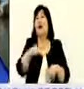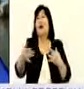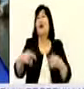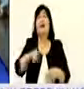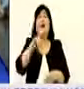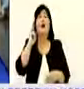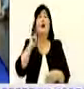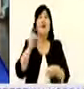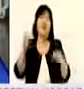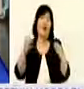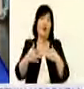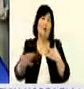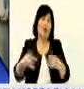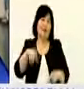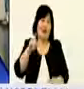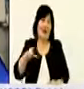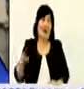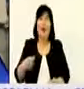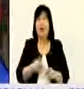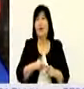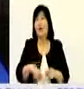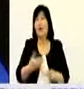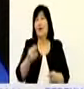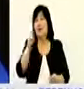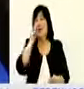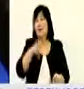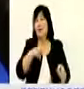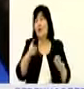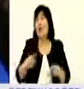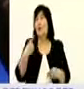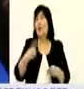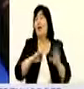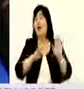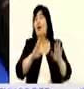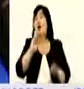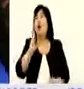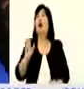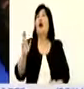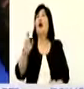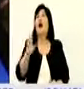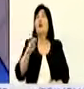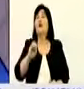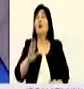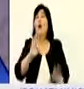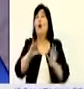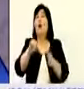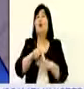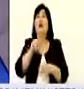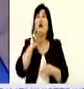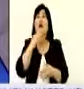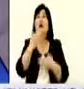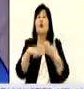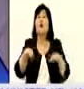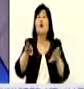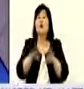театрдың жас труппасындағы әртістер. Сондықтан оңтүстіктен келген білікті режиссер Қуандық Қасымов қойылым арасында жастар сұранысына